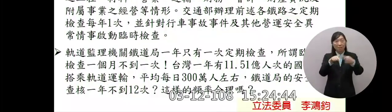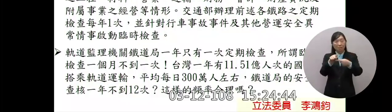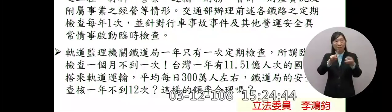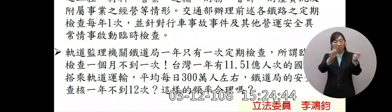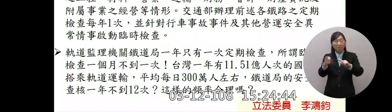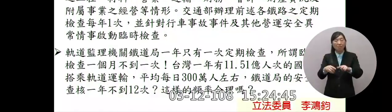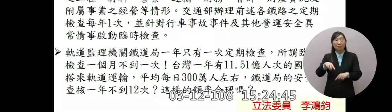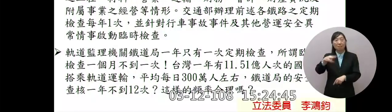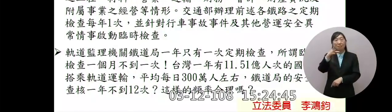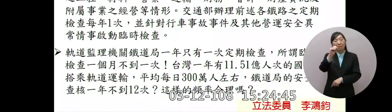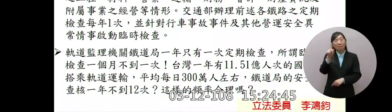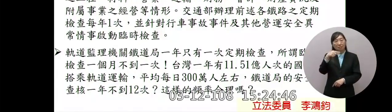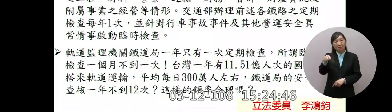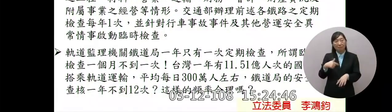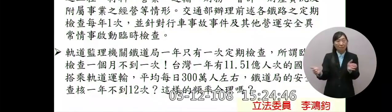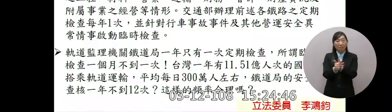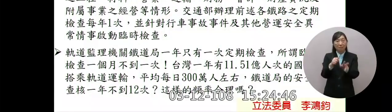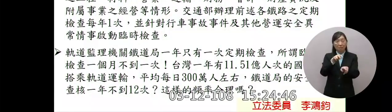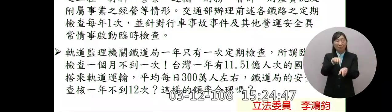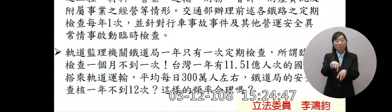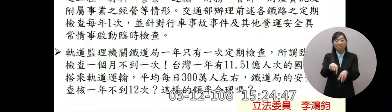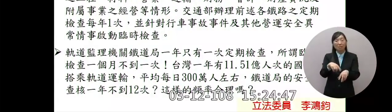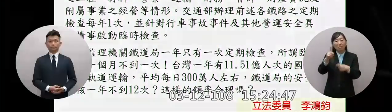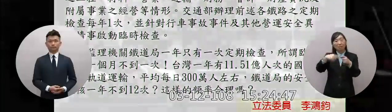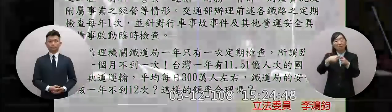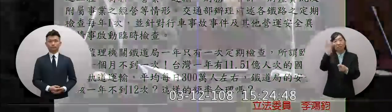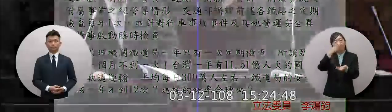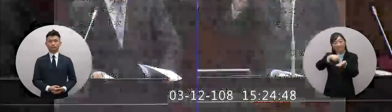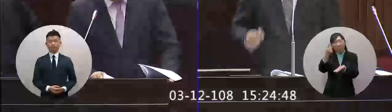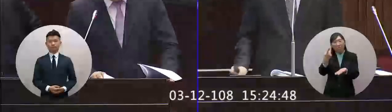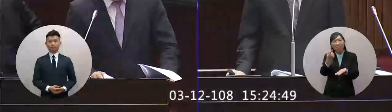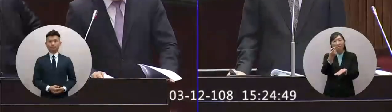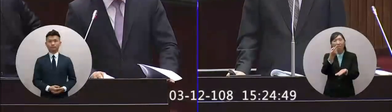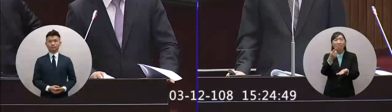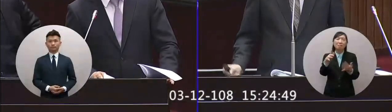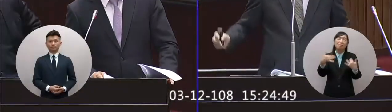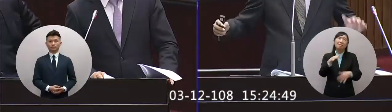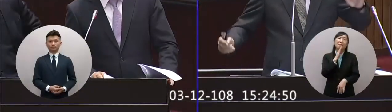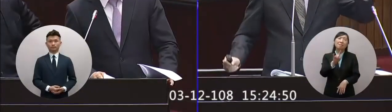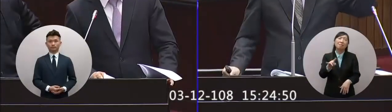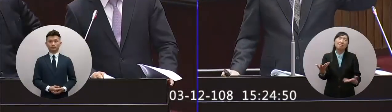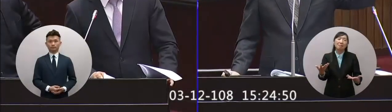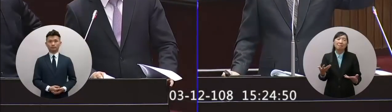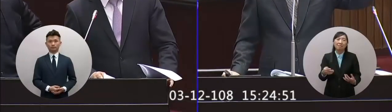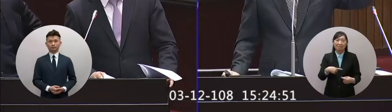近300万人左右，这一年检查不到一次，问题处理下，